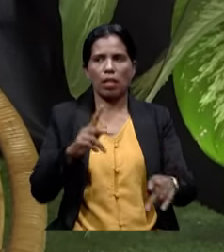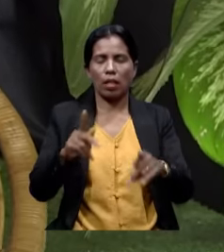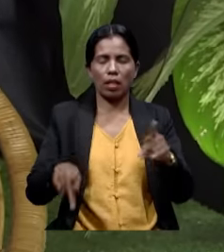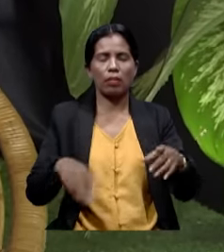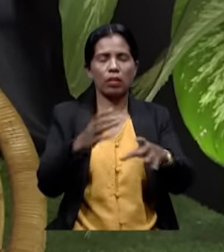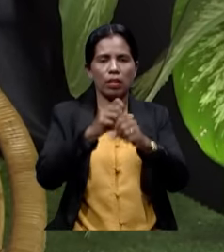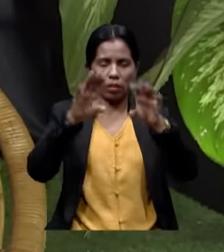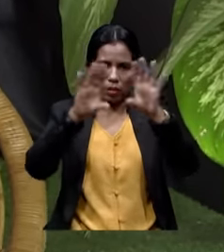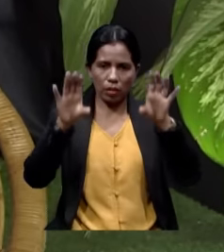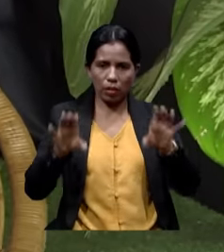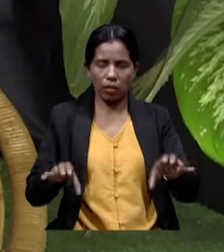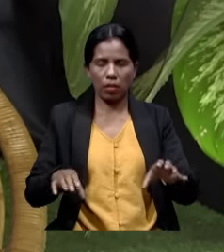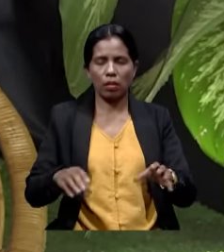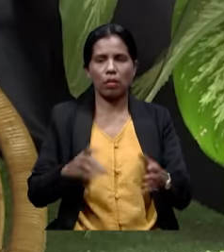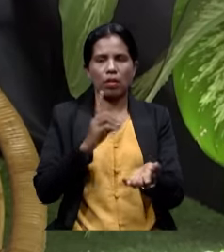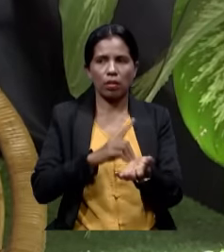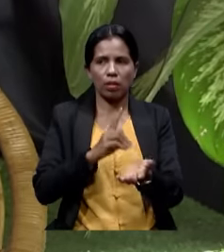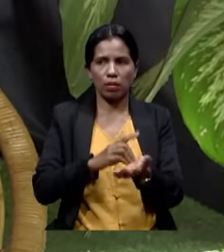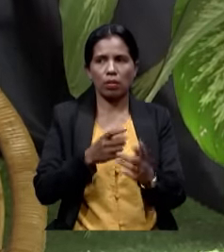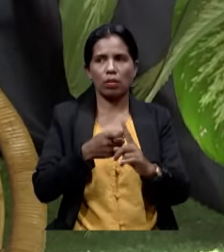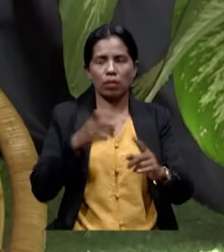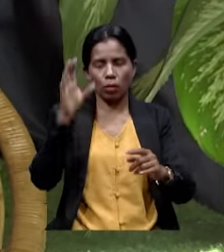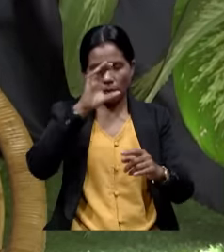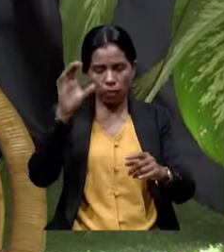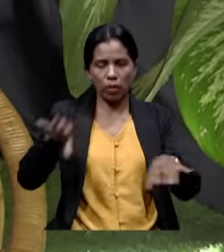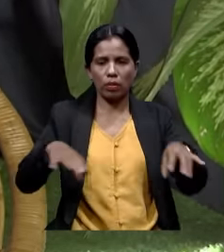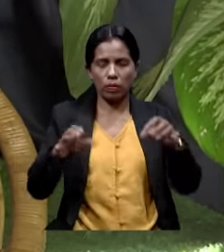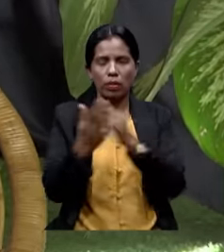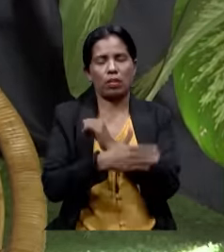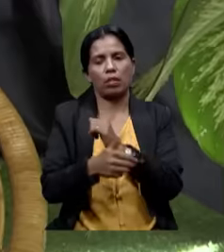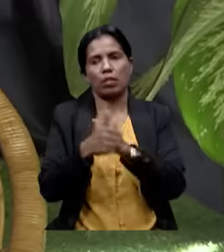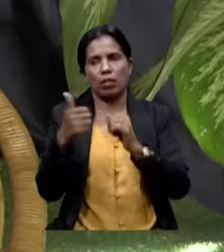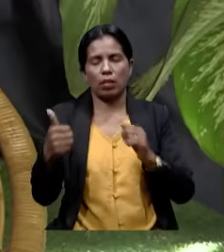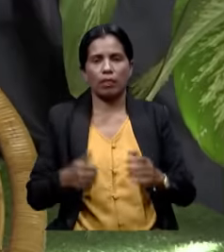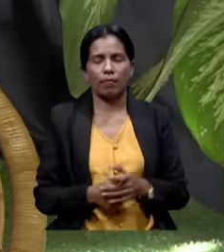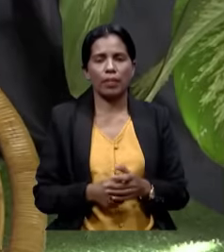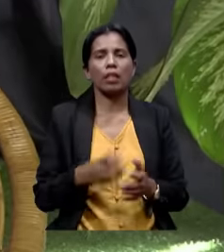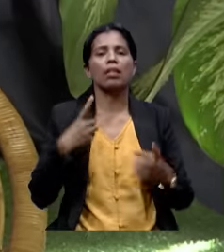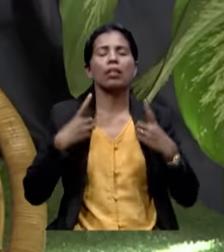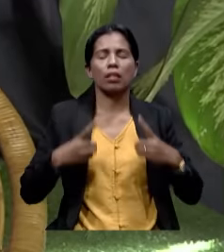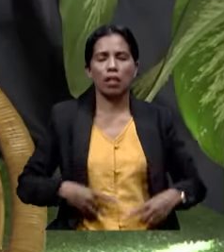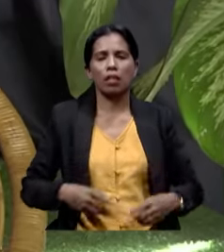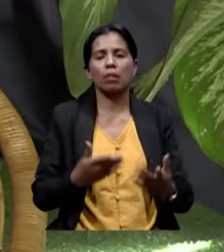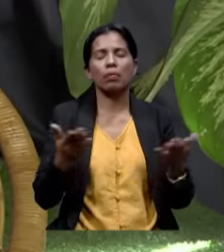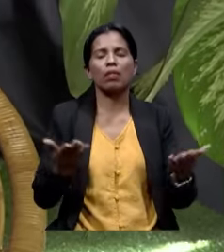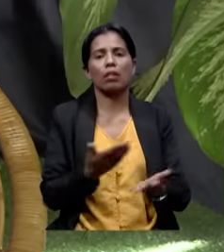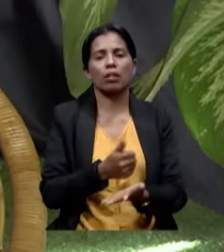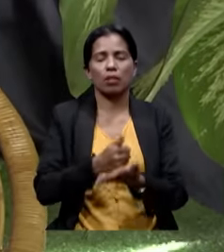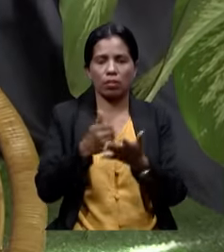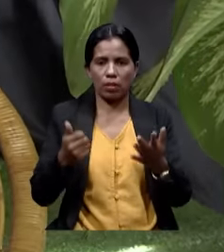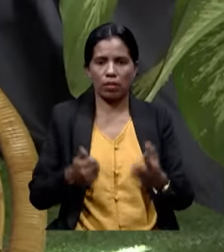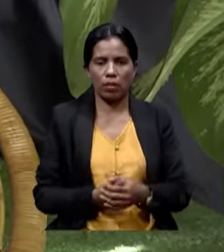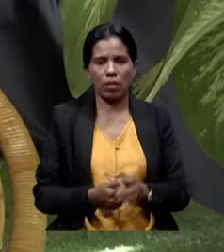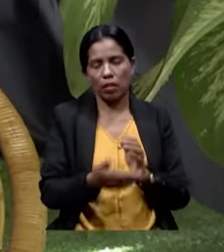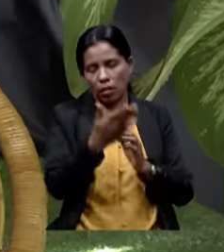laia profesor sira agora nadodong babuka servisu ya railiur sa dignidade idane bemak kita bo sira tu defende ba ita bo sira